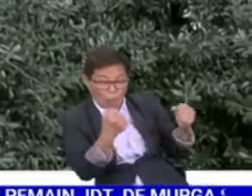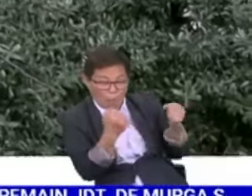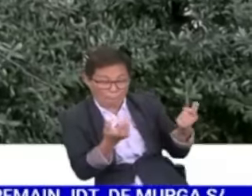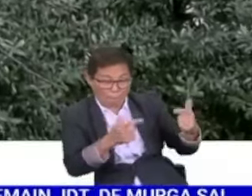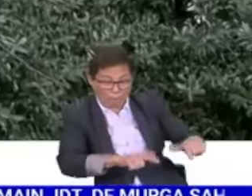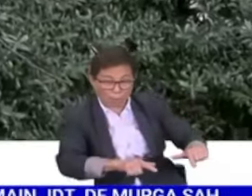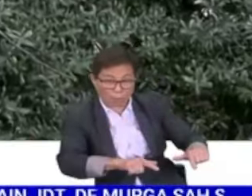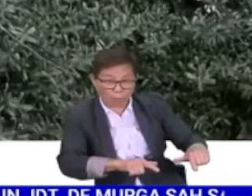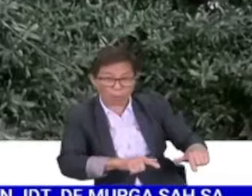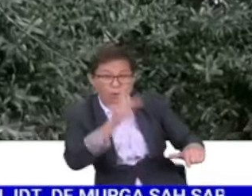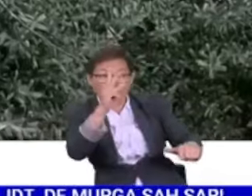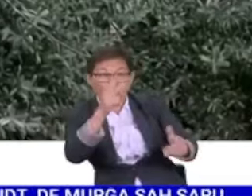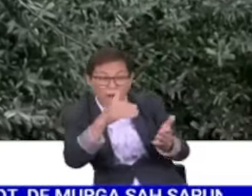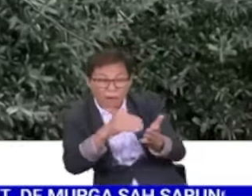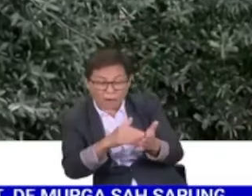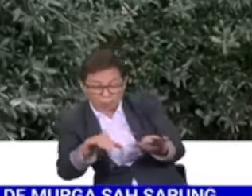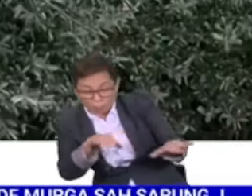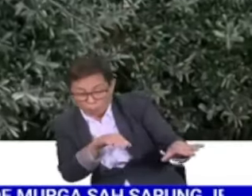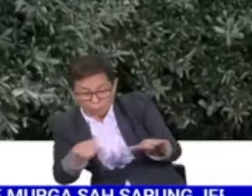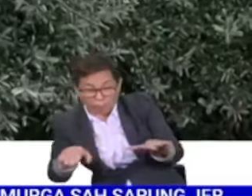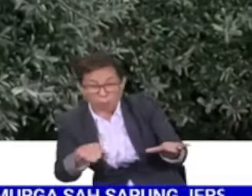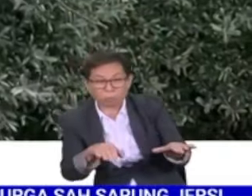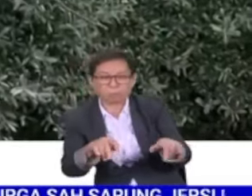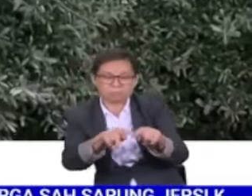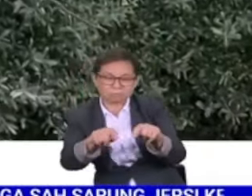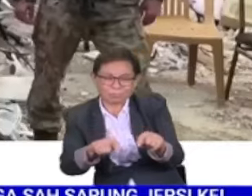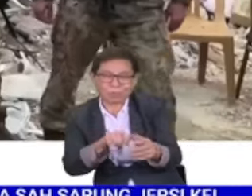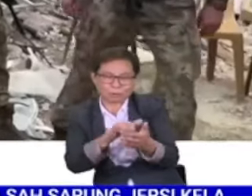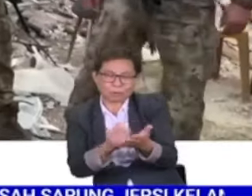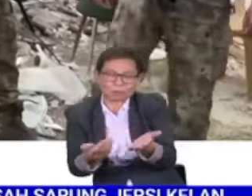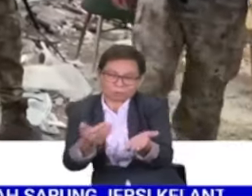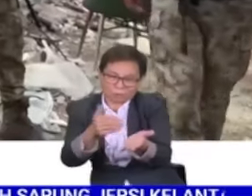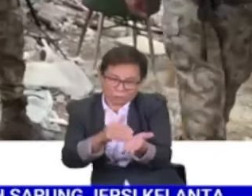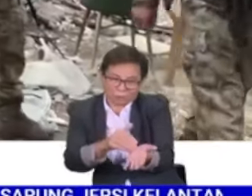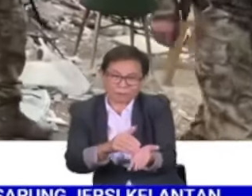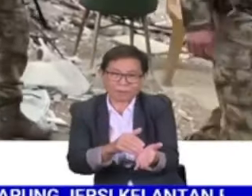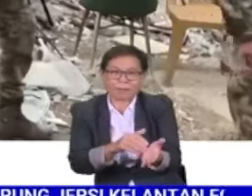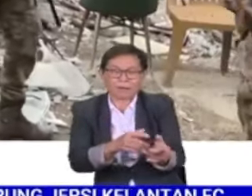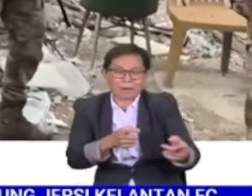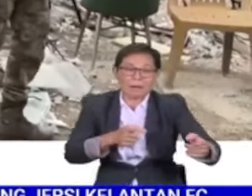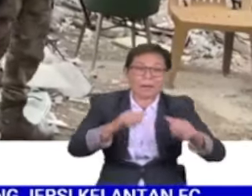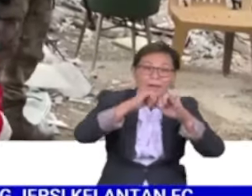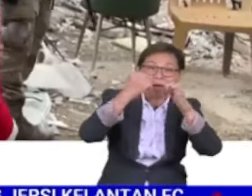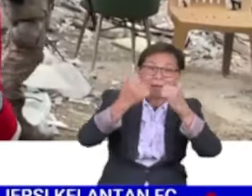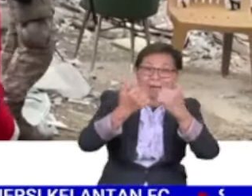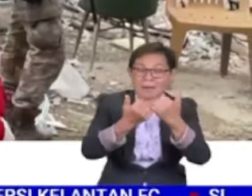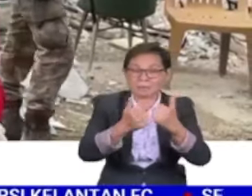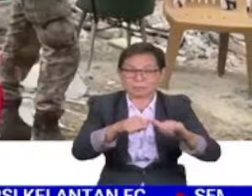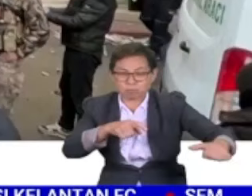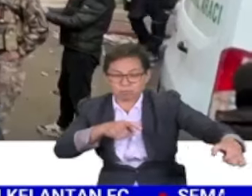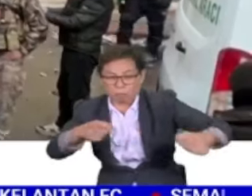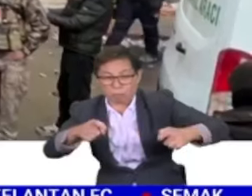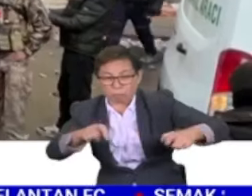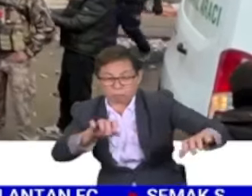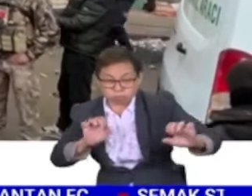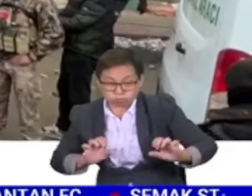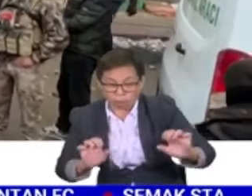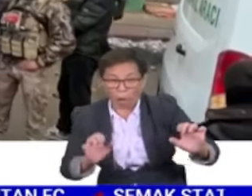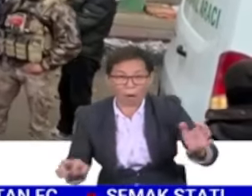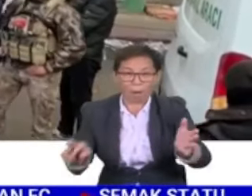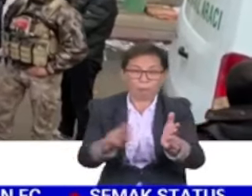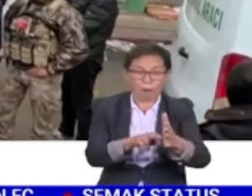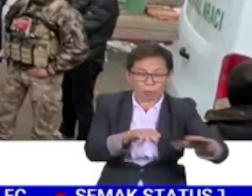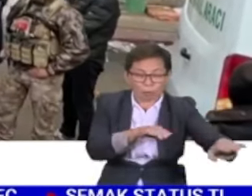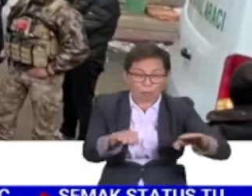melanda Hatay, dua lagi gempa menggegarkan wilayah berkenaan. Agensi Pengurusan Bencana dan Kecemasan Turkiye melaporkan, gempa